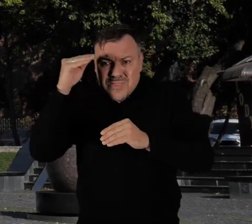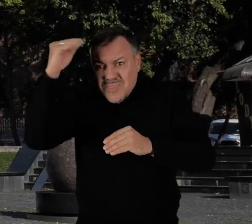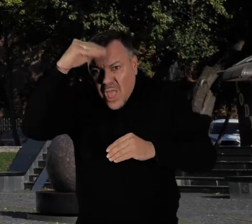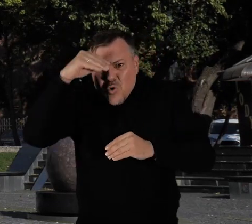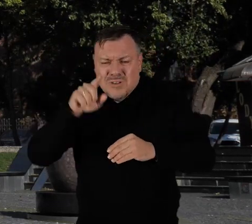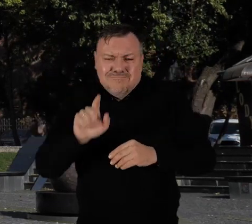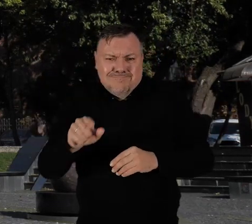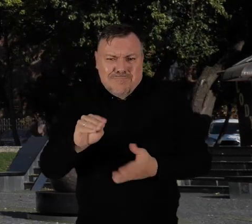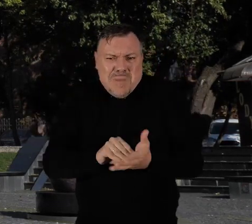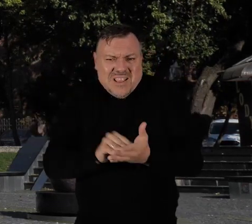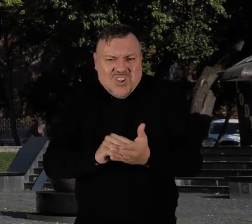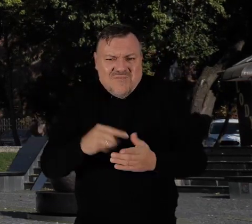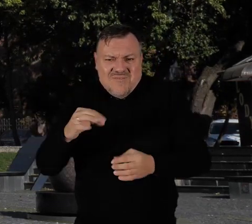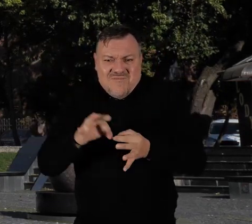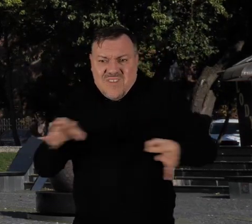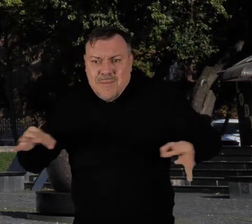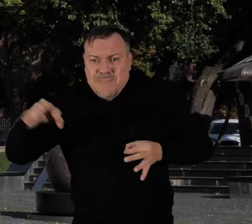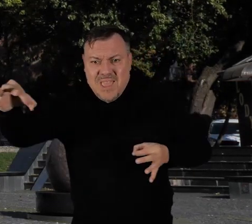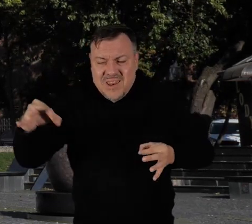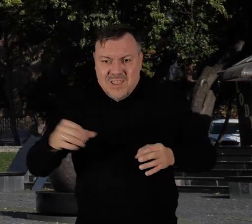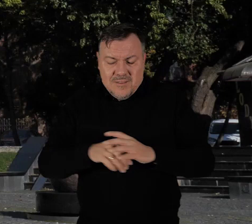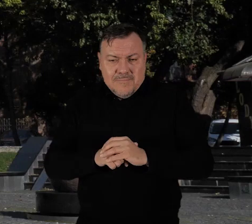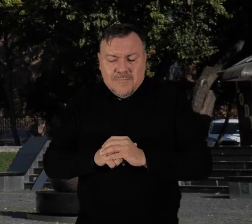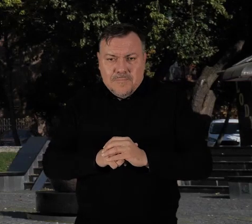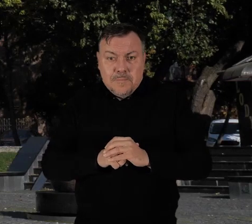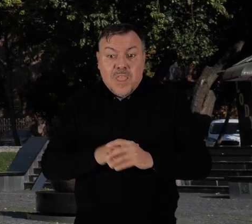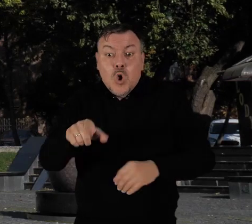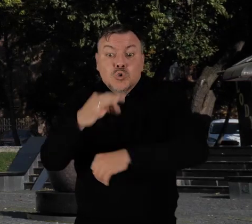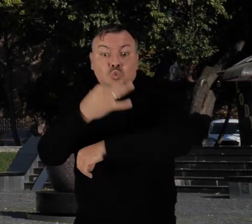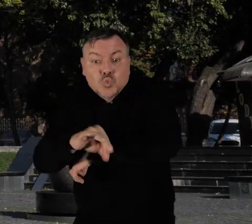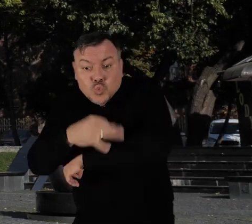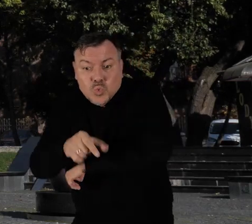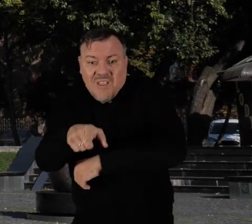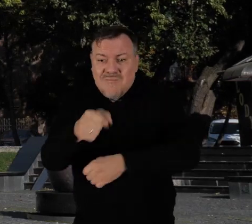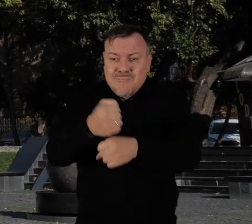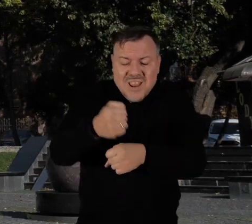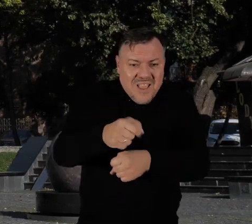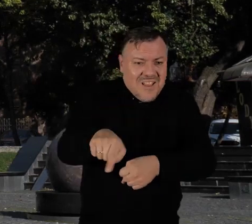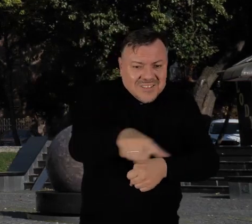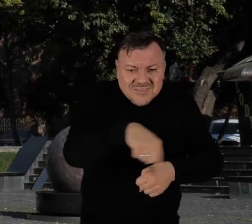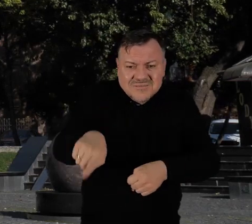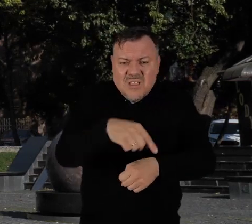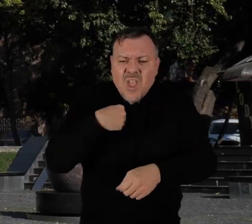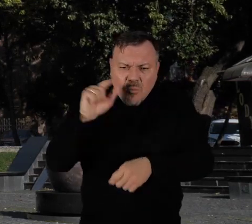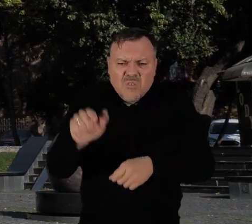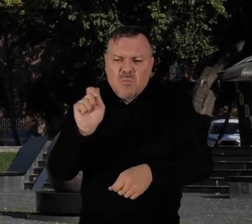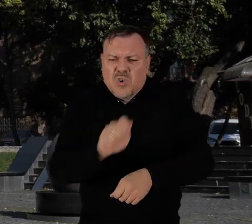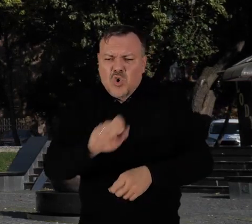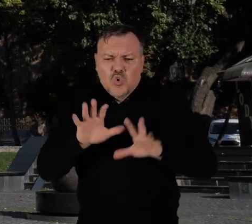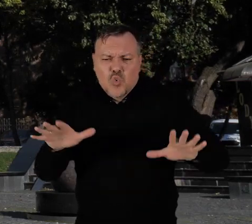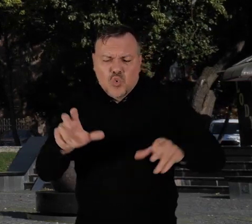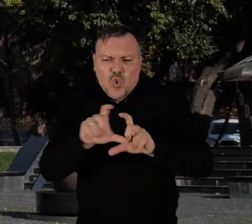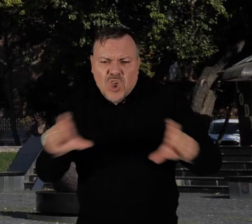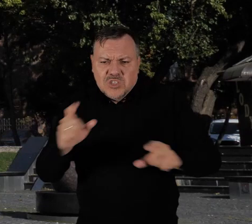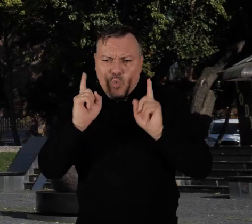praktyczne wymiary. Dydaktyka nie może być jedynie uciążliwym dodatkiem do pracy naukowej. Studentom i ich pracom powinienem poświęcać wiele czasu